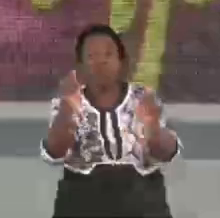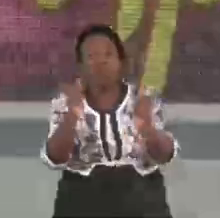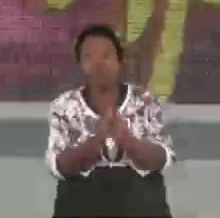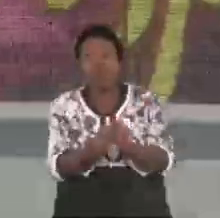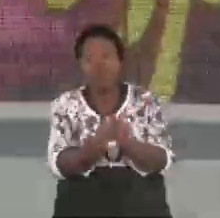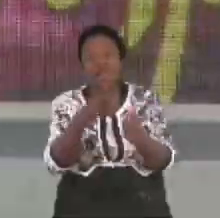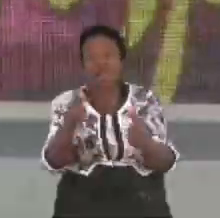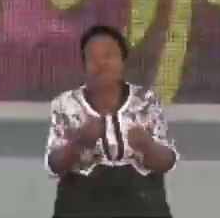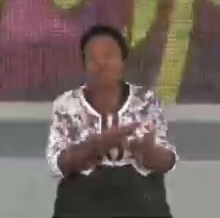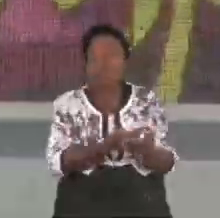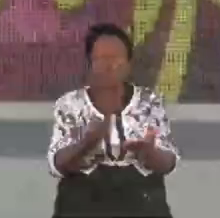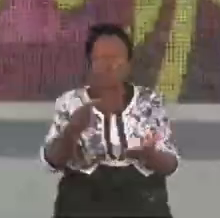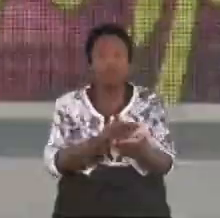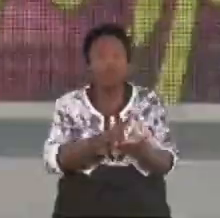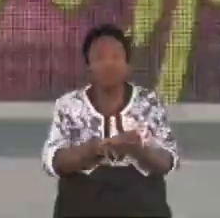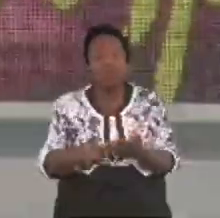Saint-Esprit et de feu.